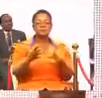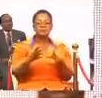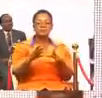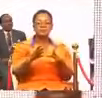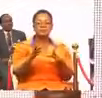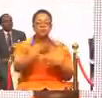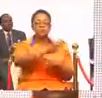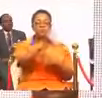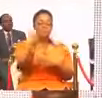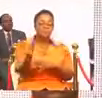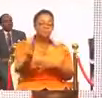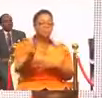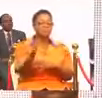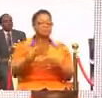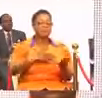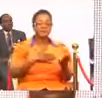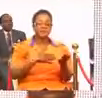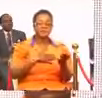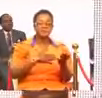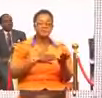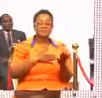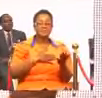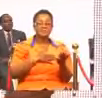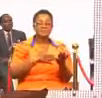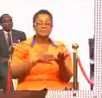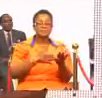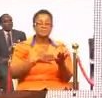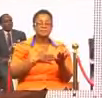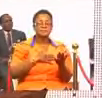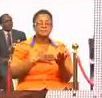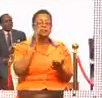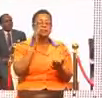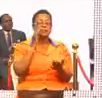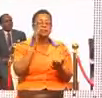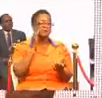His Excellency Wycliffe Musalia Mudavadi,